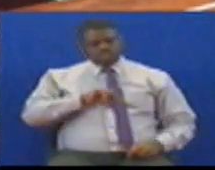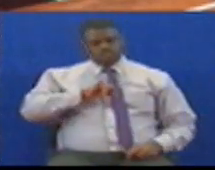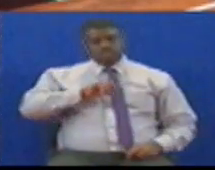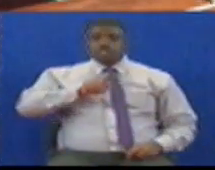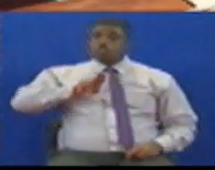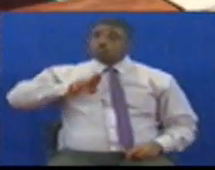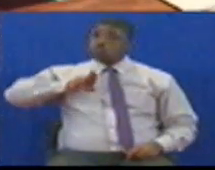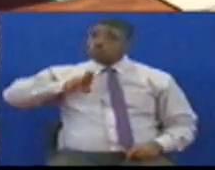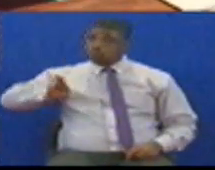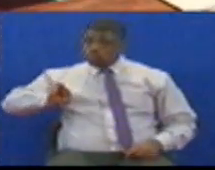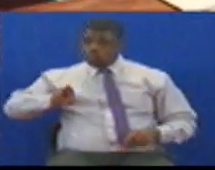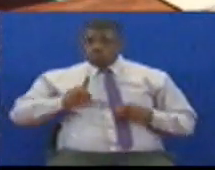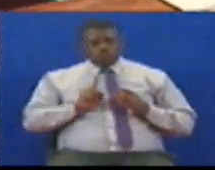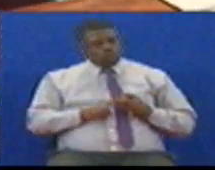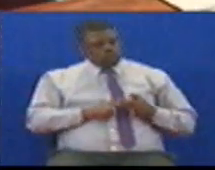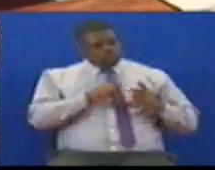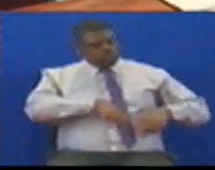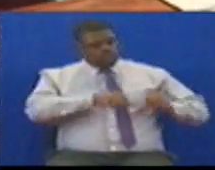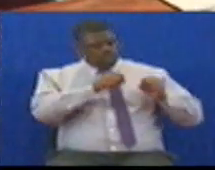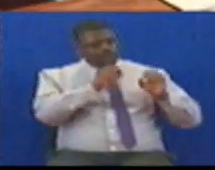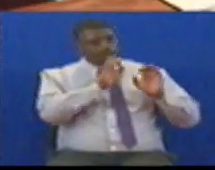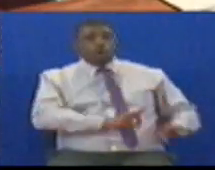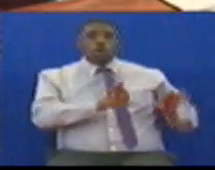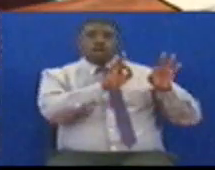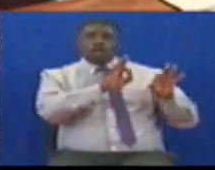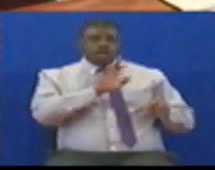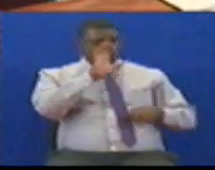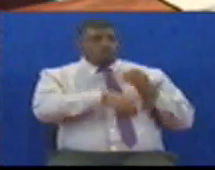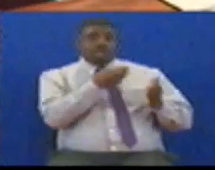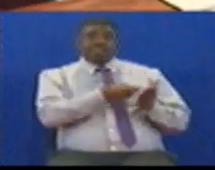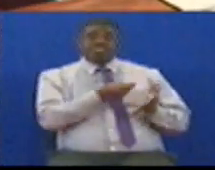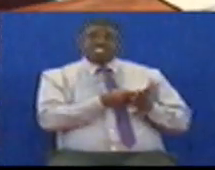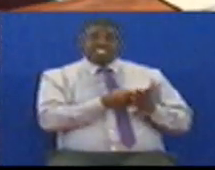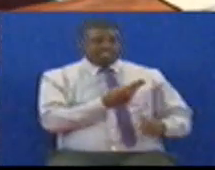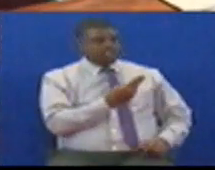Rais Management ya utumishi wa umma na utawala bora kwa mwaka wa fedha